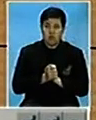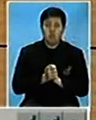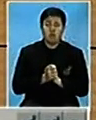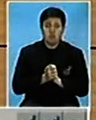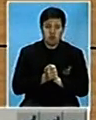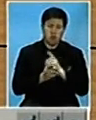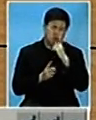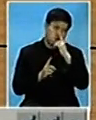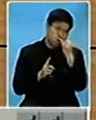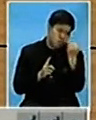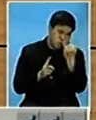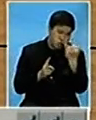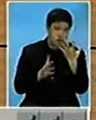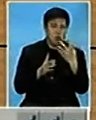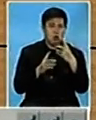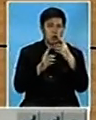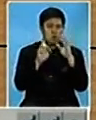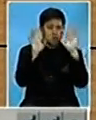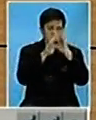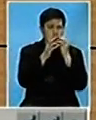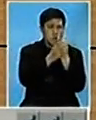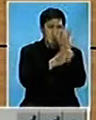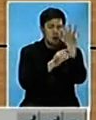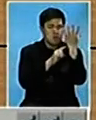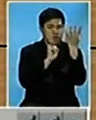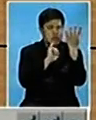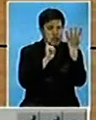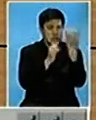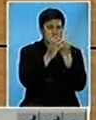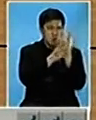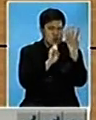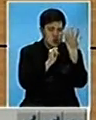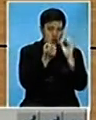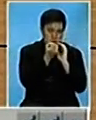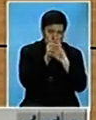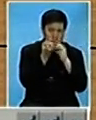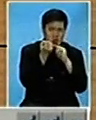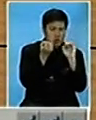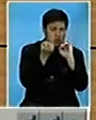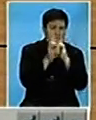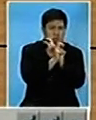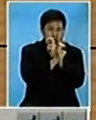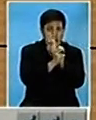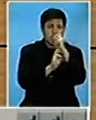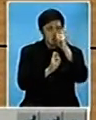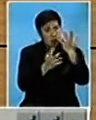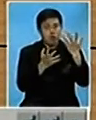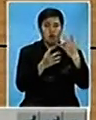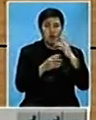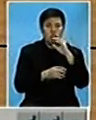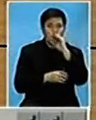เป็นพิษเป็นผลไม้พิษเกิดจากต้นไม้พิษคำพูดดังกล่าวเป็นคำพูด